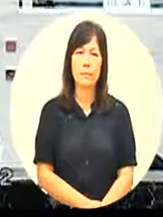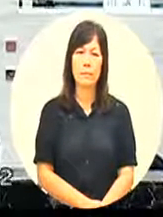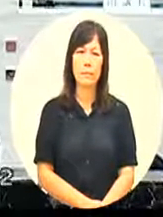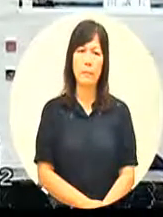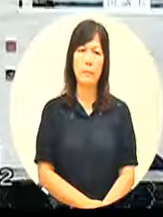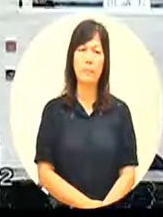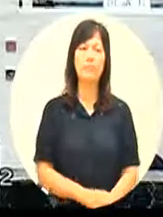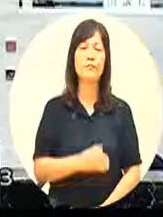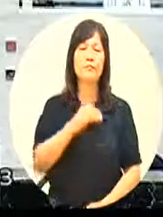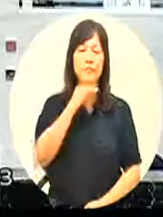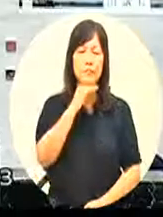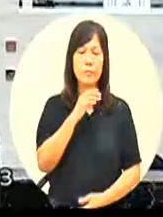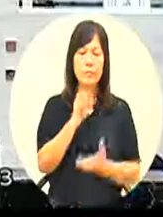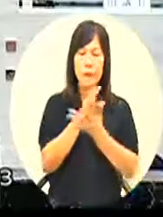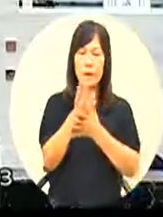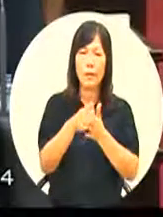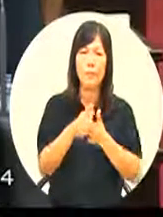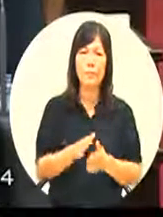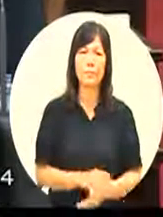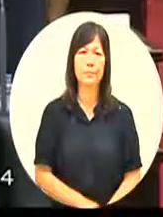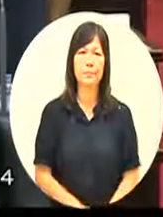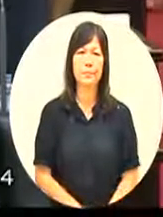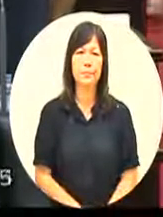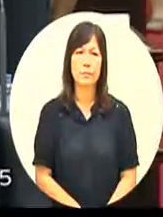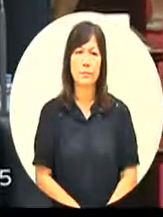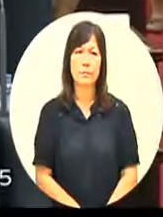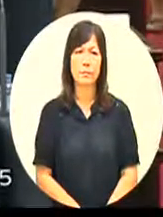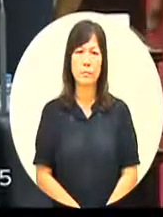等一下我们的投影。